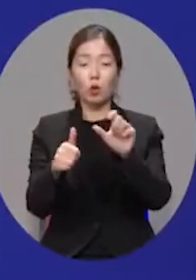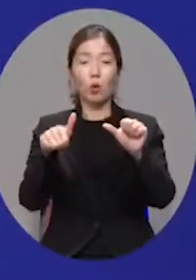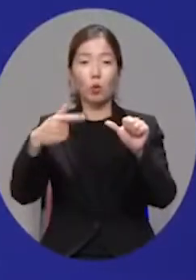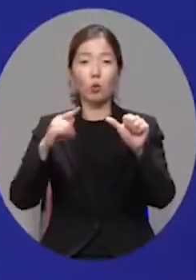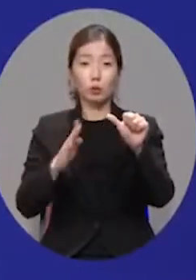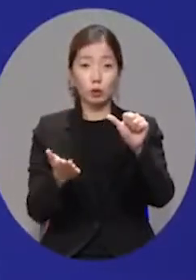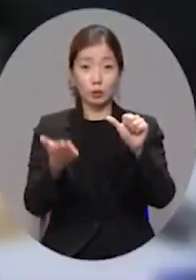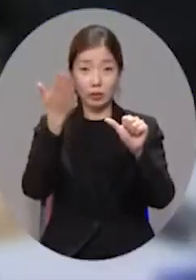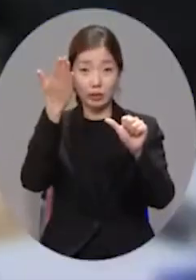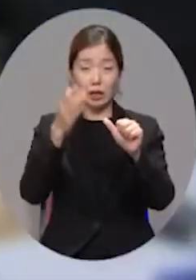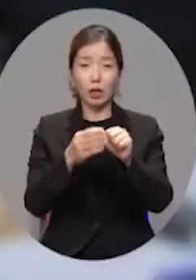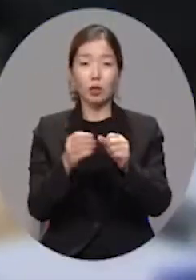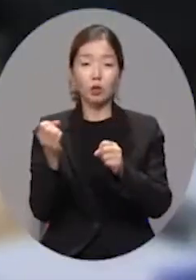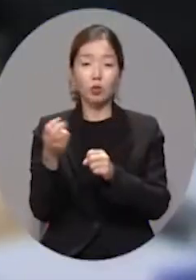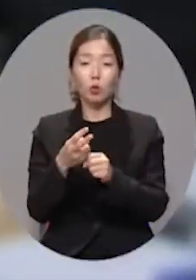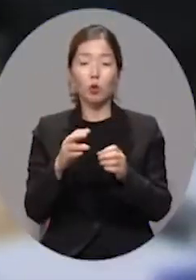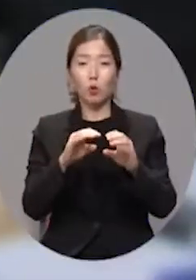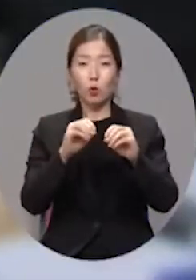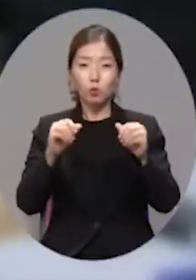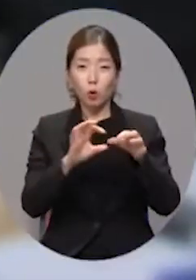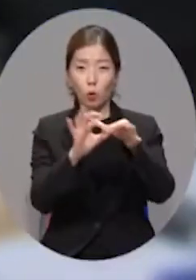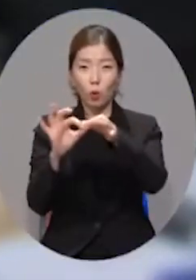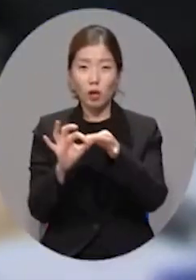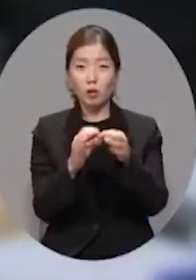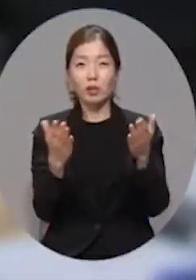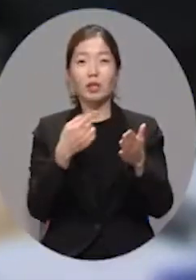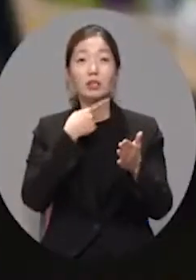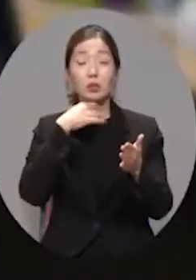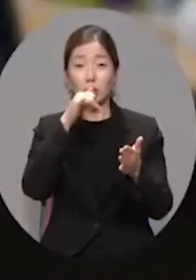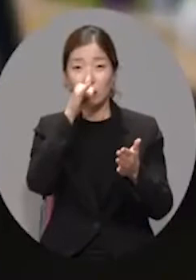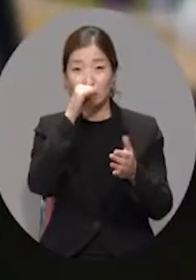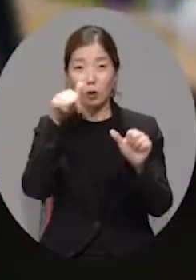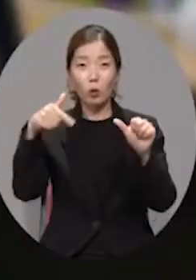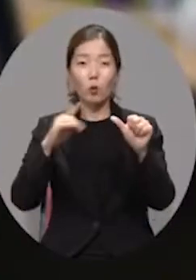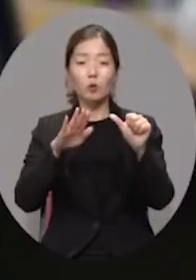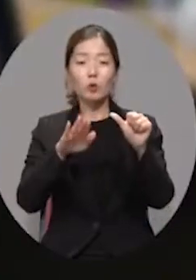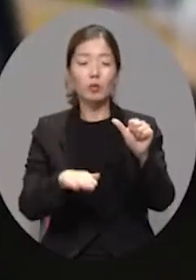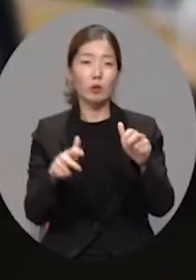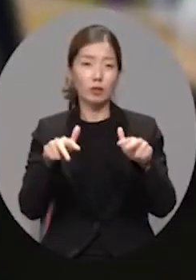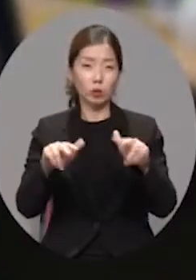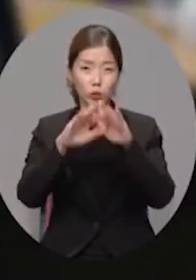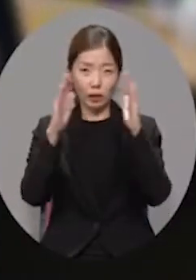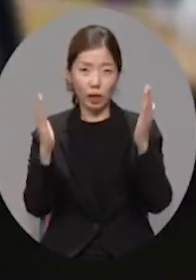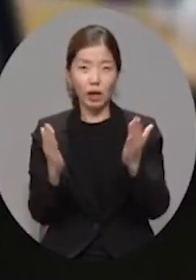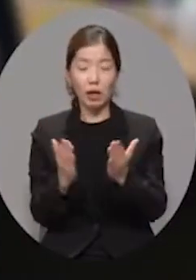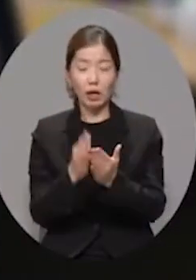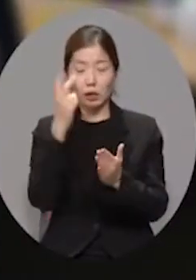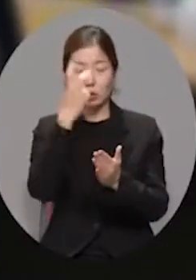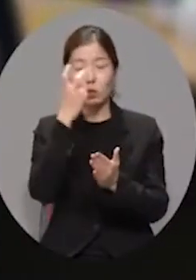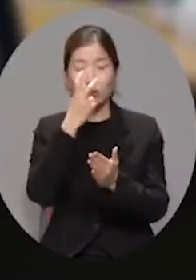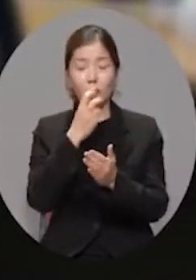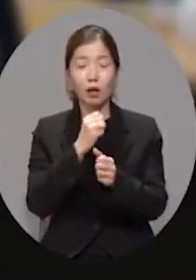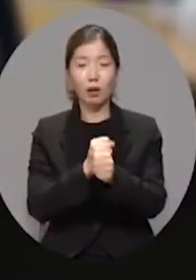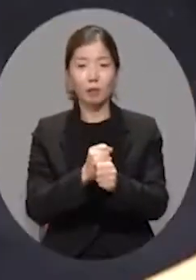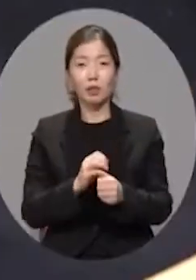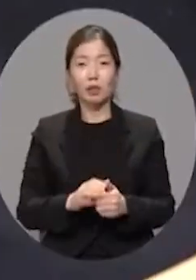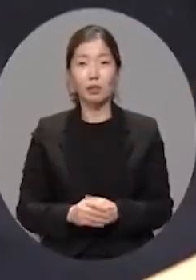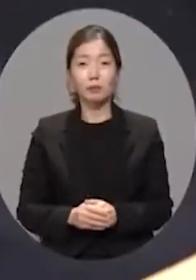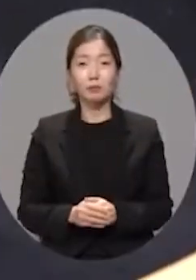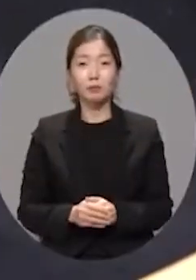이상 간부와 부동산 관련 부서에 근무한 경력이 있는 5급 이하 직원들까지 모두 조사 대상으로